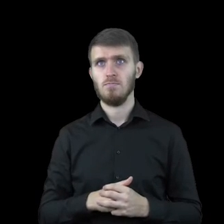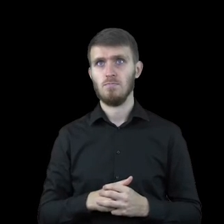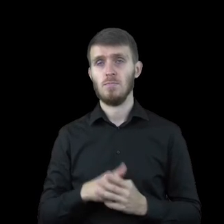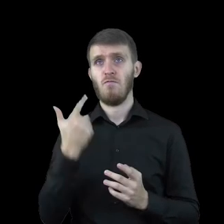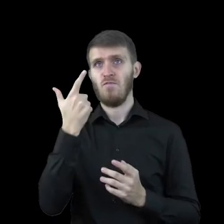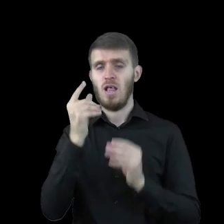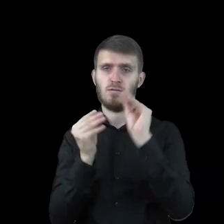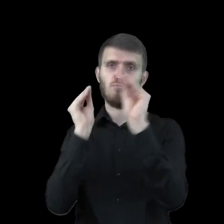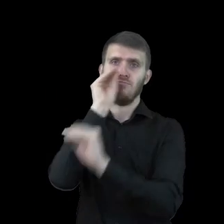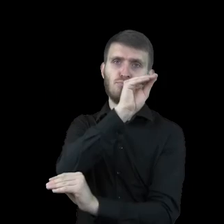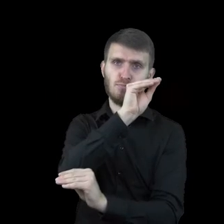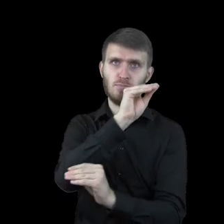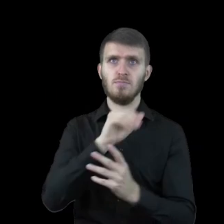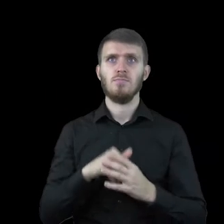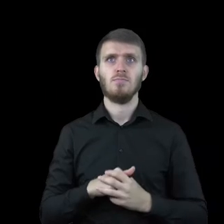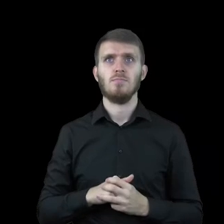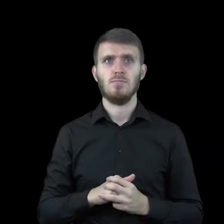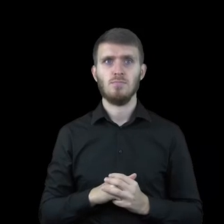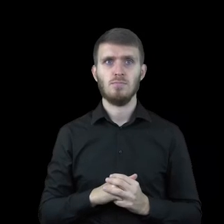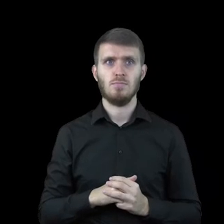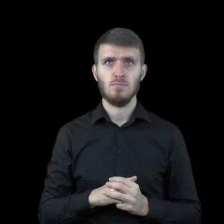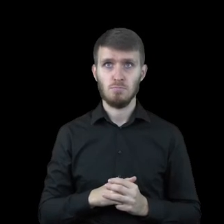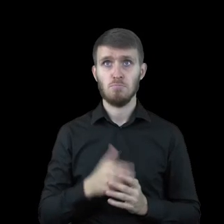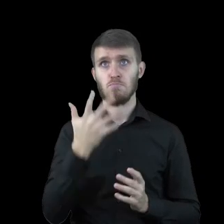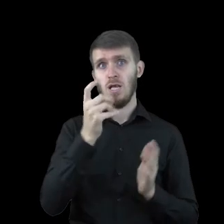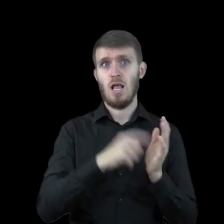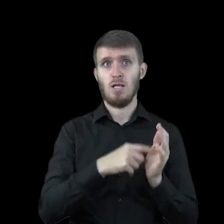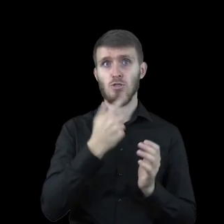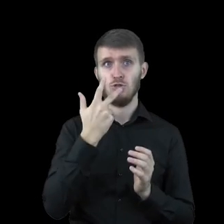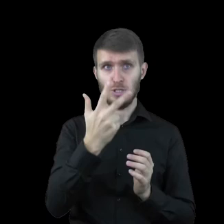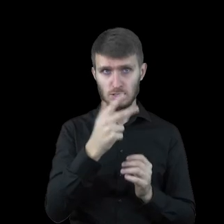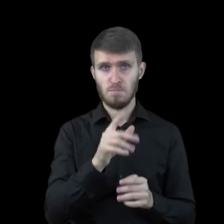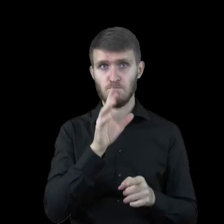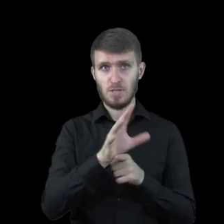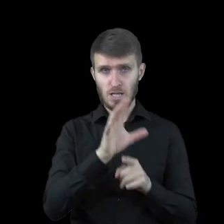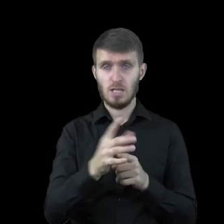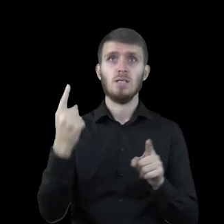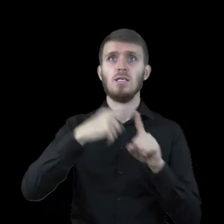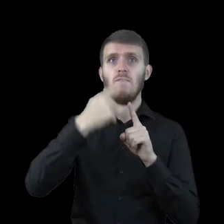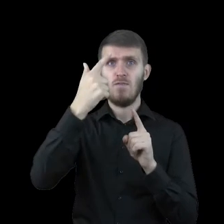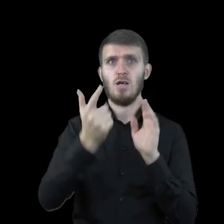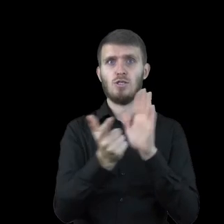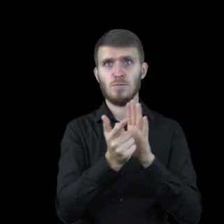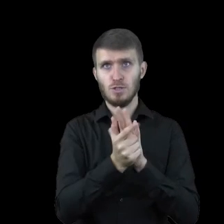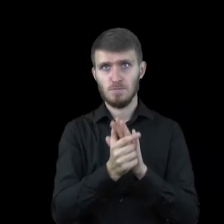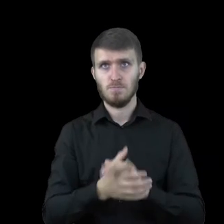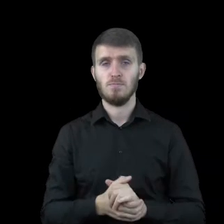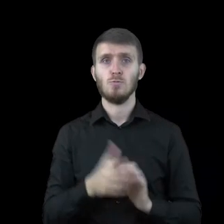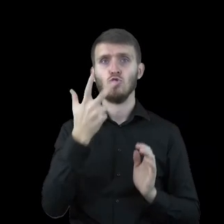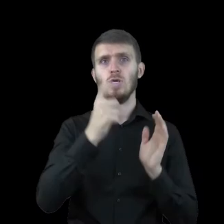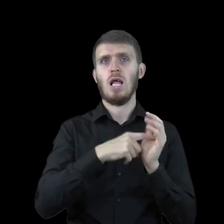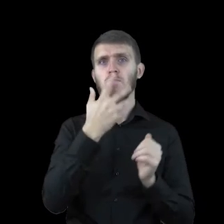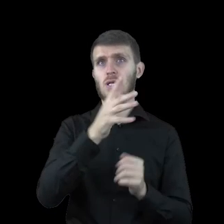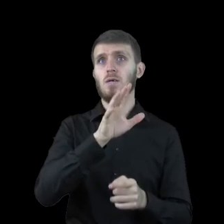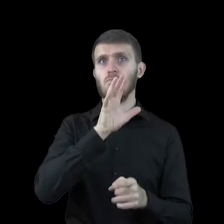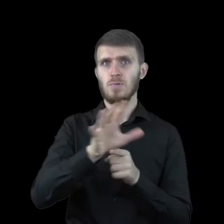5 razy 5 to jest 25. 2 nam przejdzie. 5 razy 3 to 15. I mamy 17.